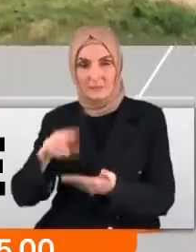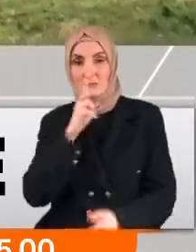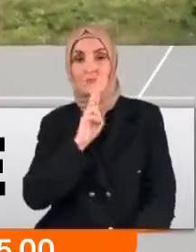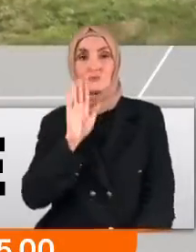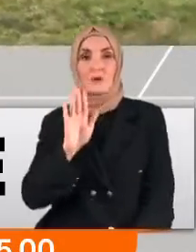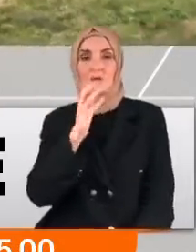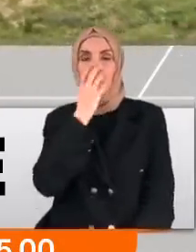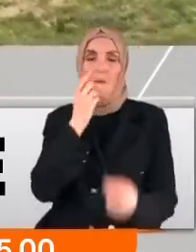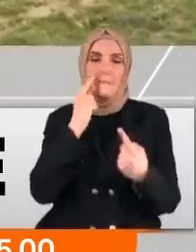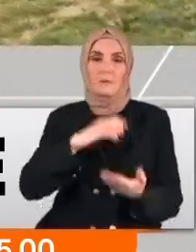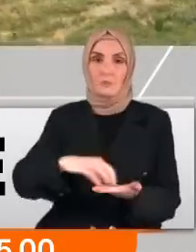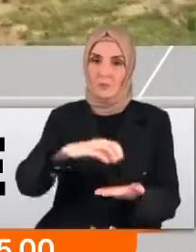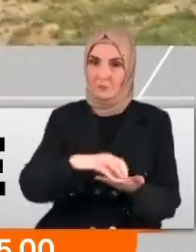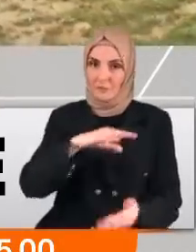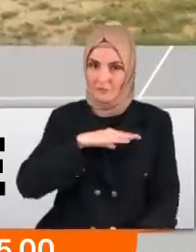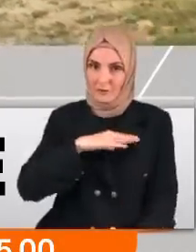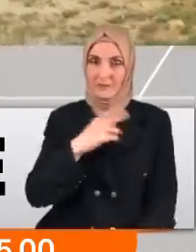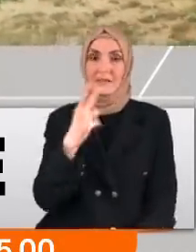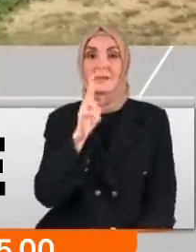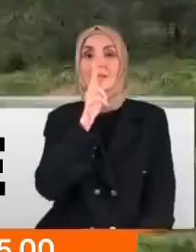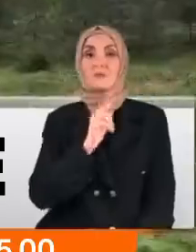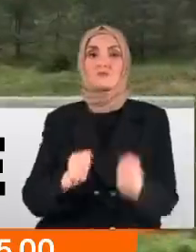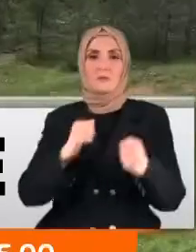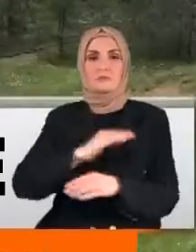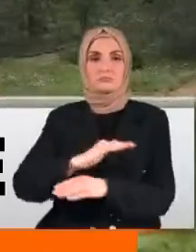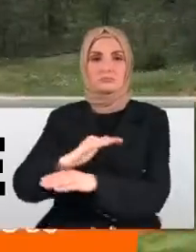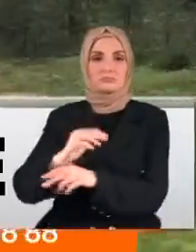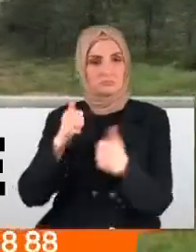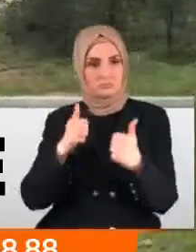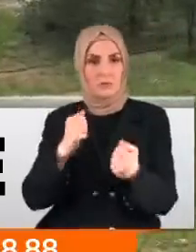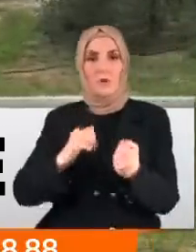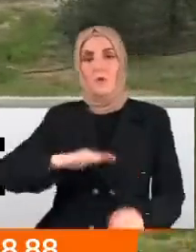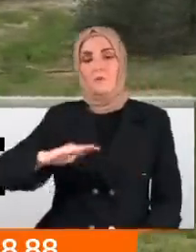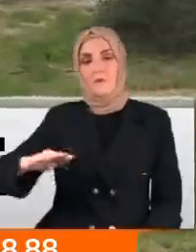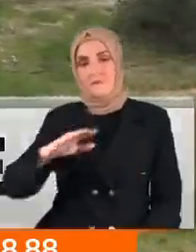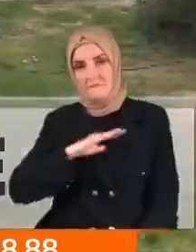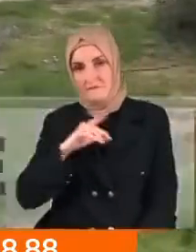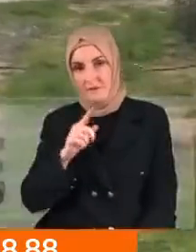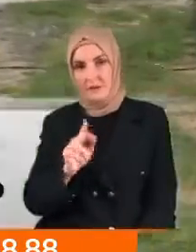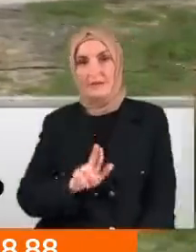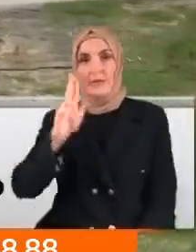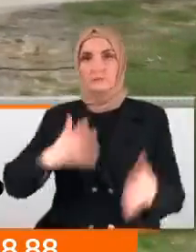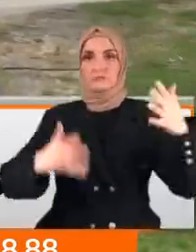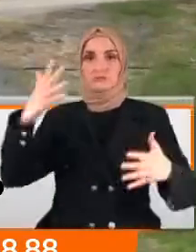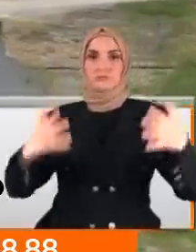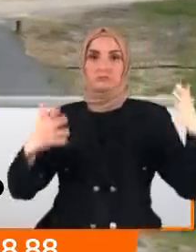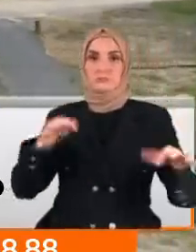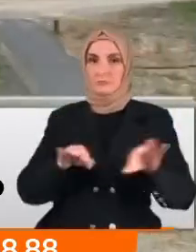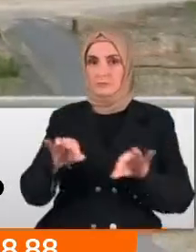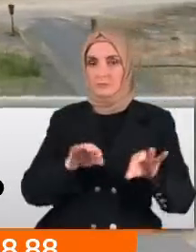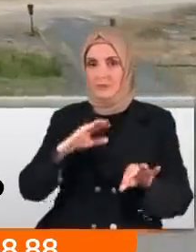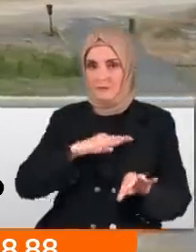bulunmakta. 2700 araçlıkta bir otoparkımız mevcut. 7 blok olarak tasarlanan dev üniversite hastanesinin 2